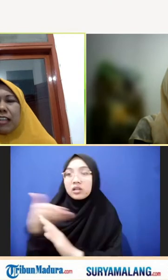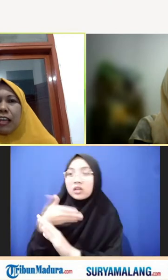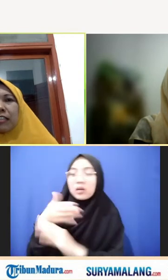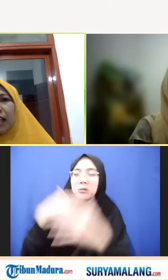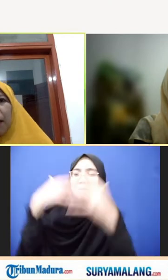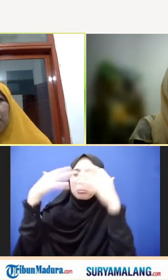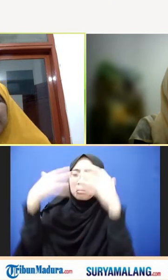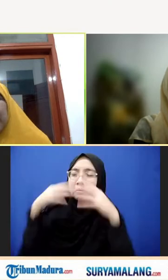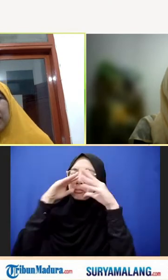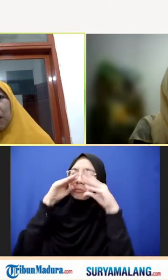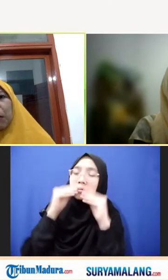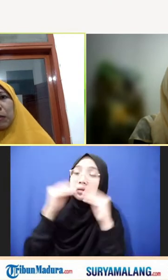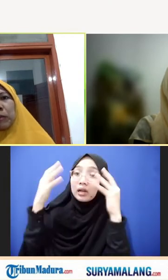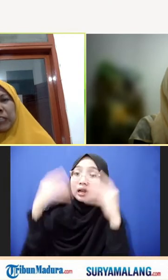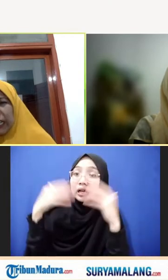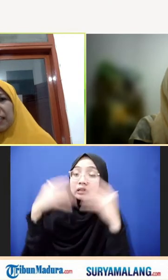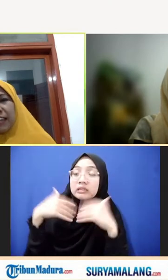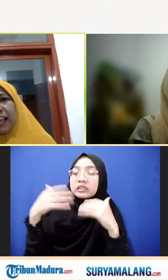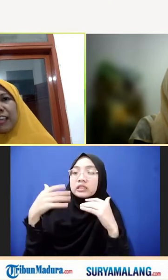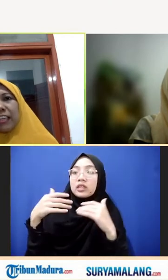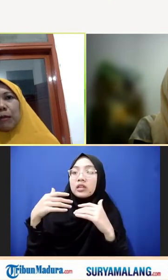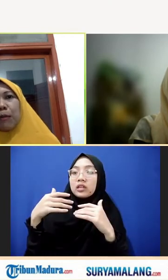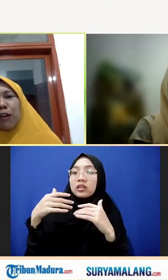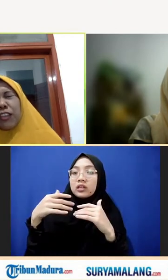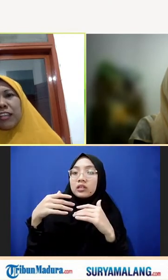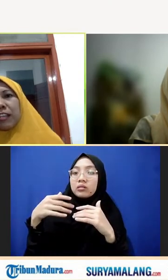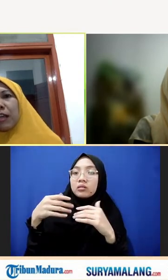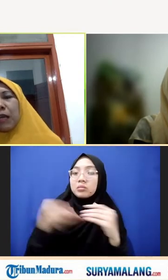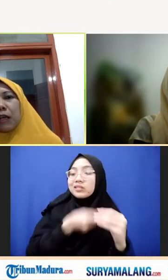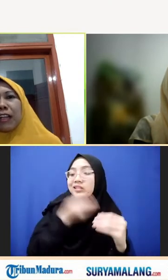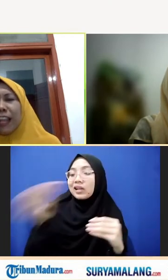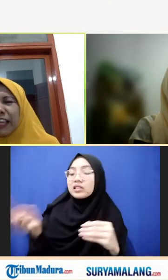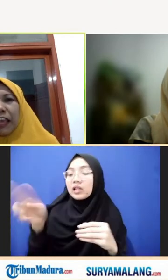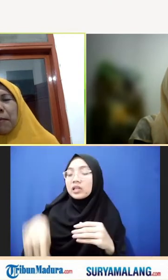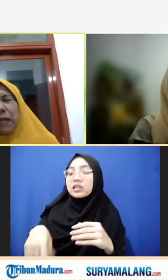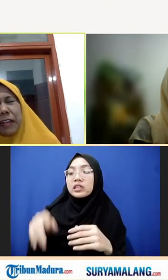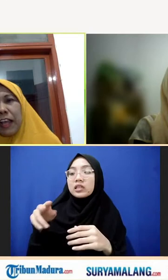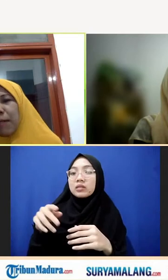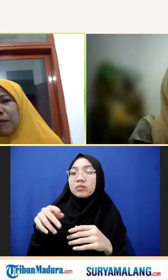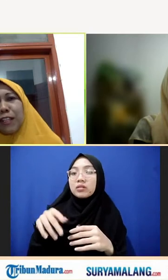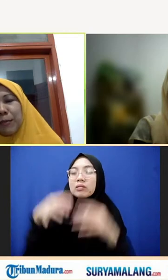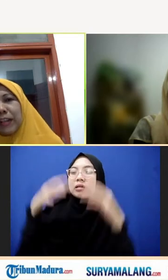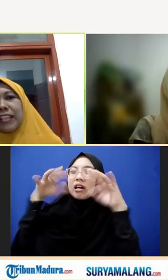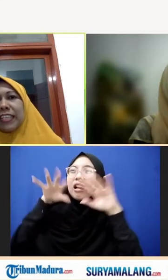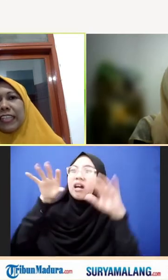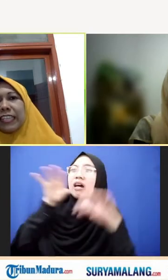nangis. Sampai dia dikasih lagi. Pokoknya dia ngerengnya